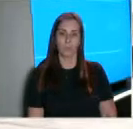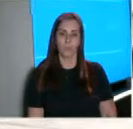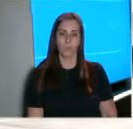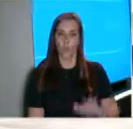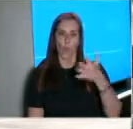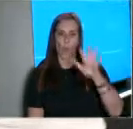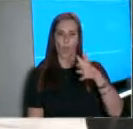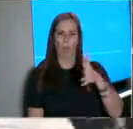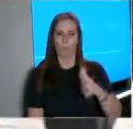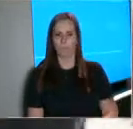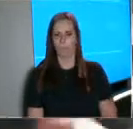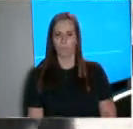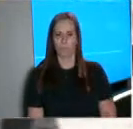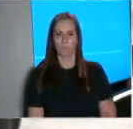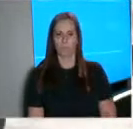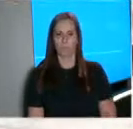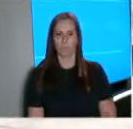לא כל כך.